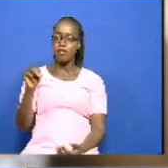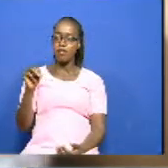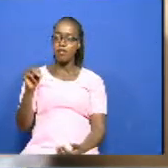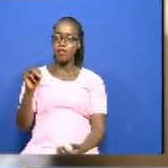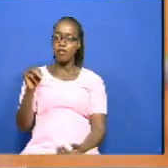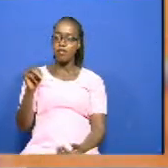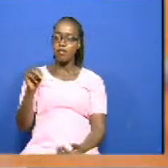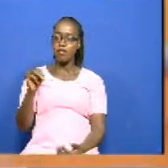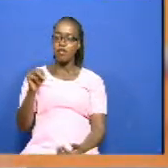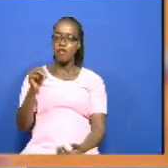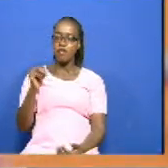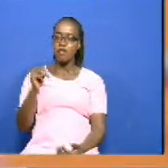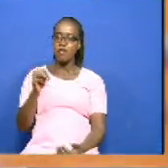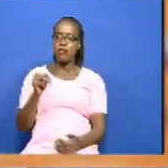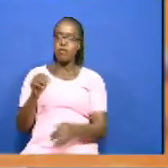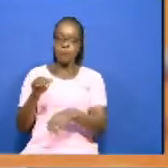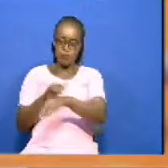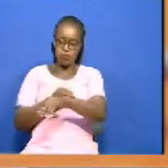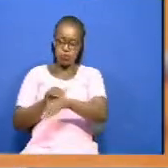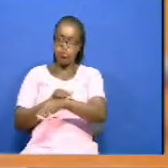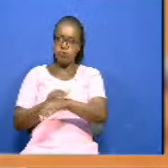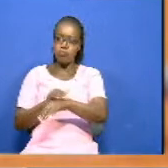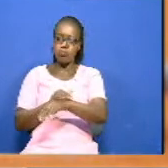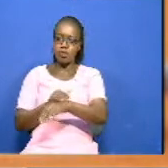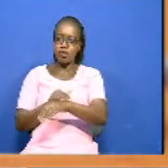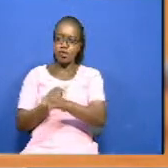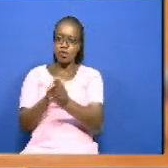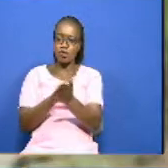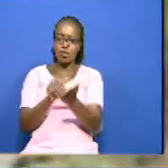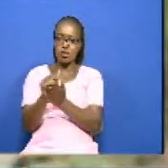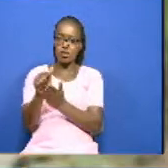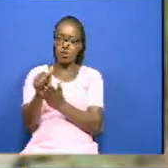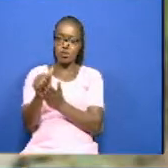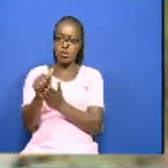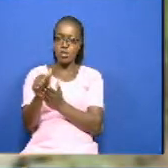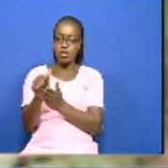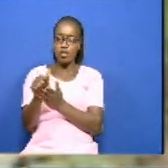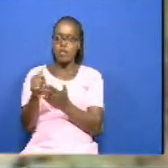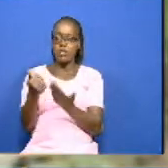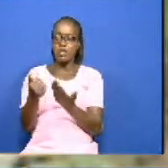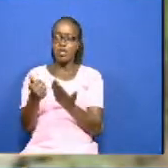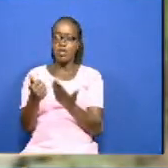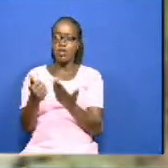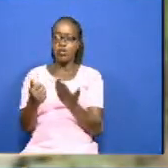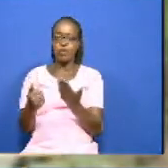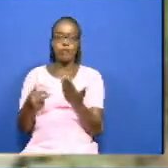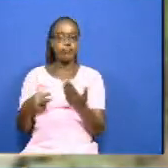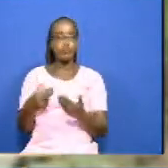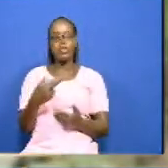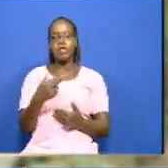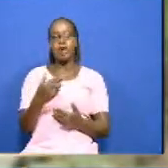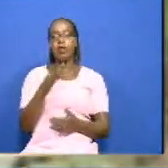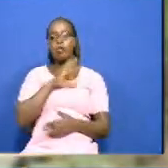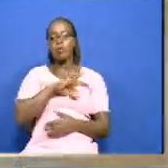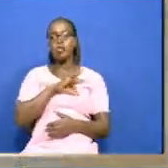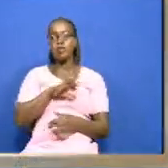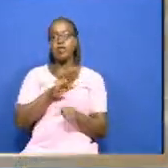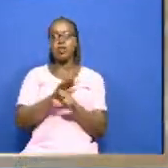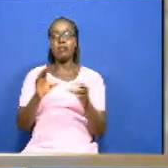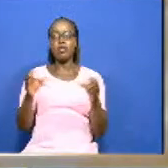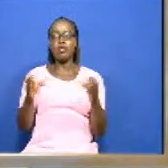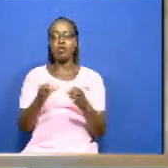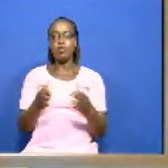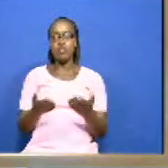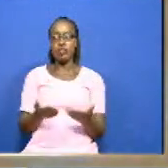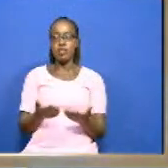mafuta, that is lotion, tunatengeneza soap, na sasa tumeanza kusikata na imekuwa ya manufaa sasa kwa community.